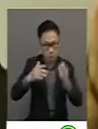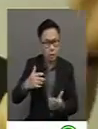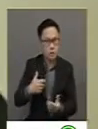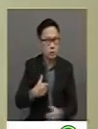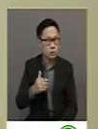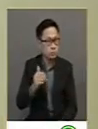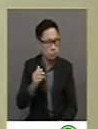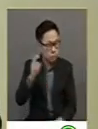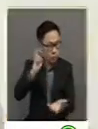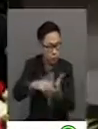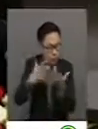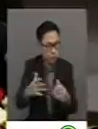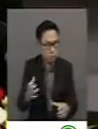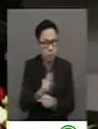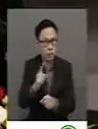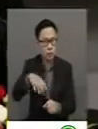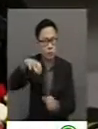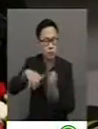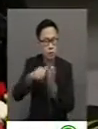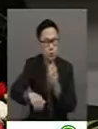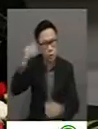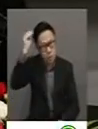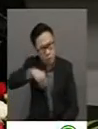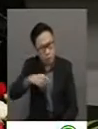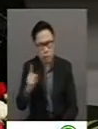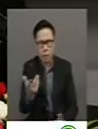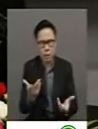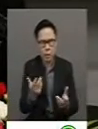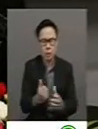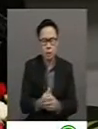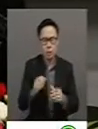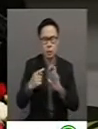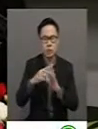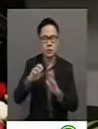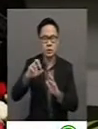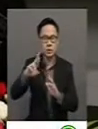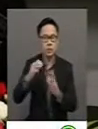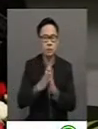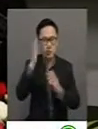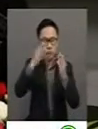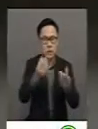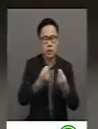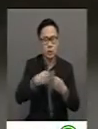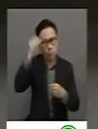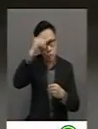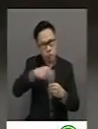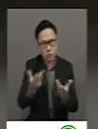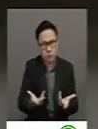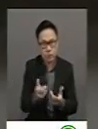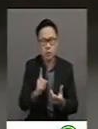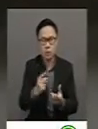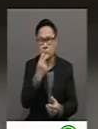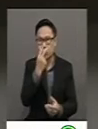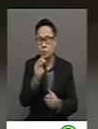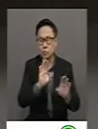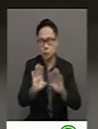ได้หรือว่าฝ่ายกรมศุลเป็นฝ่ายพูดความจริงแต่ฝ่ายเบสลินและมาเลเซียให้ข้อมูลเท็จกรมศุ